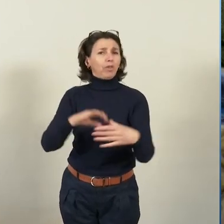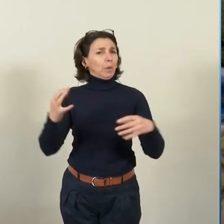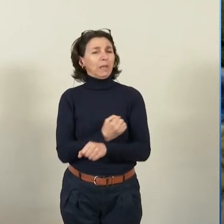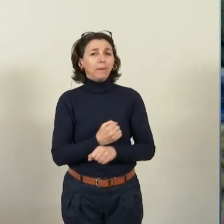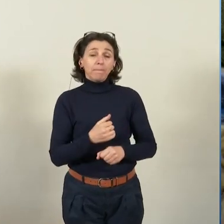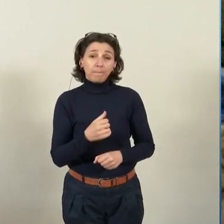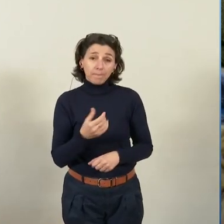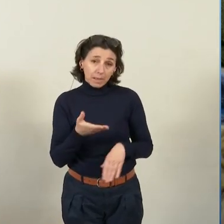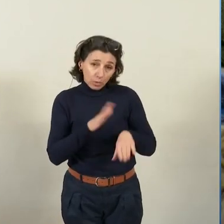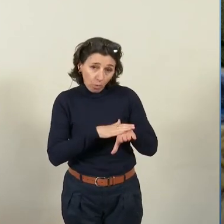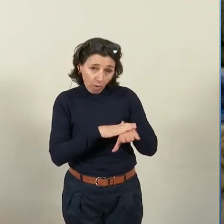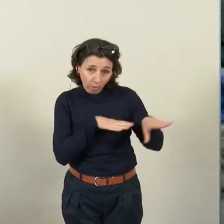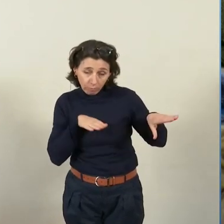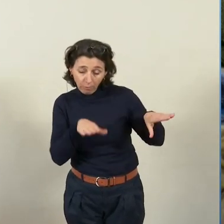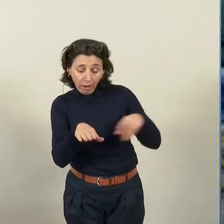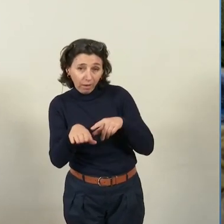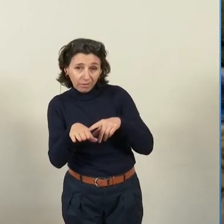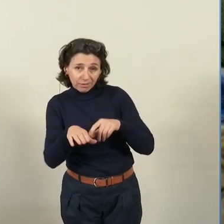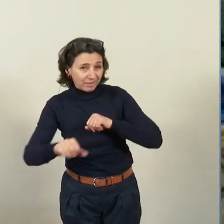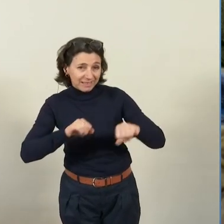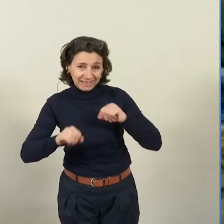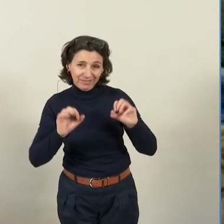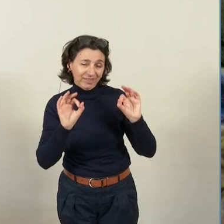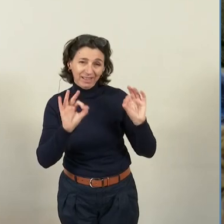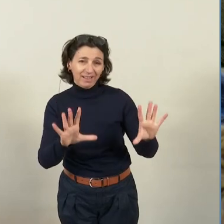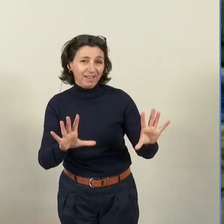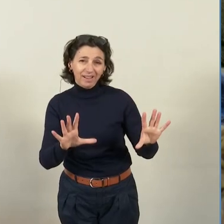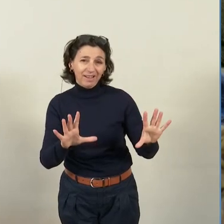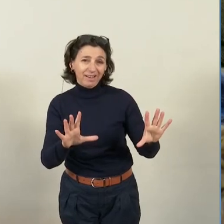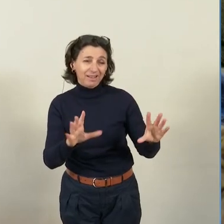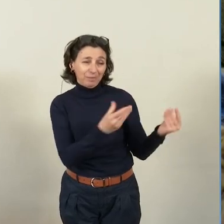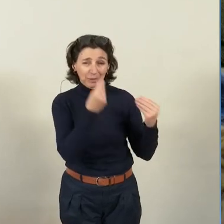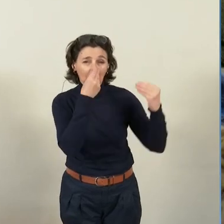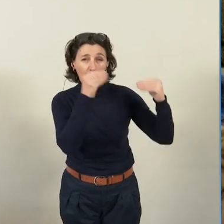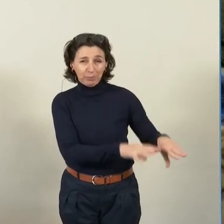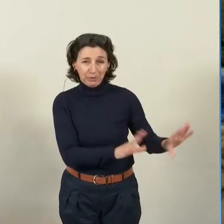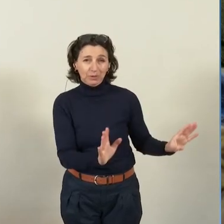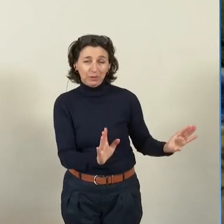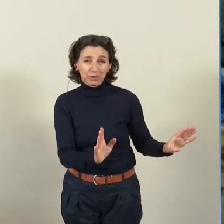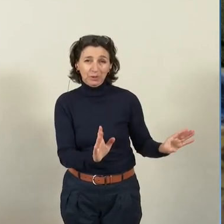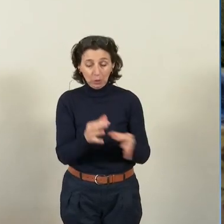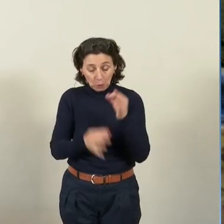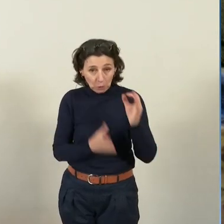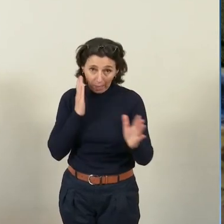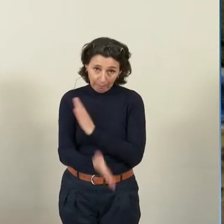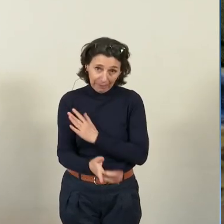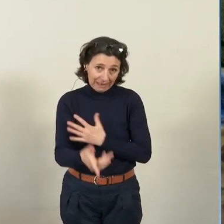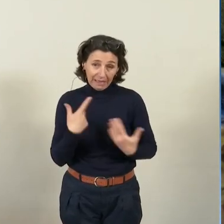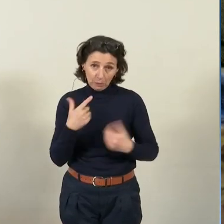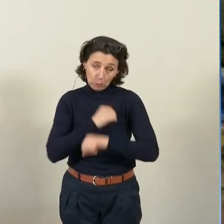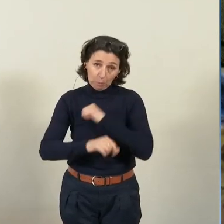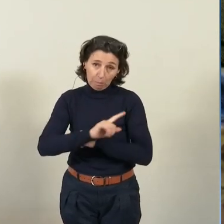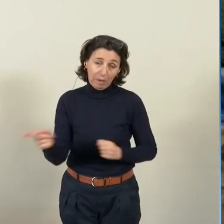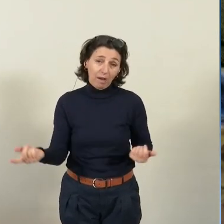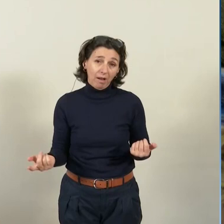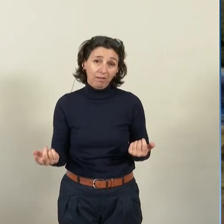parallèle ne pas être actif et ne pas travailler aux solutions qui vous concernent directement et vous